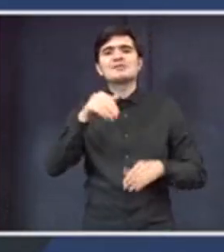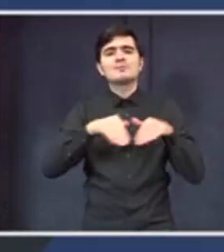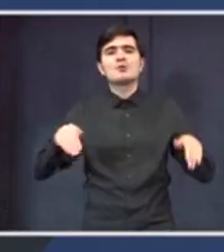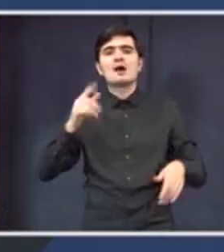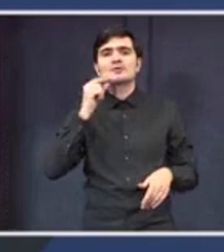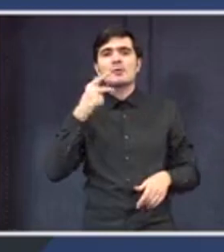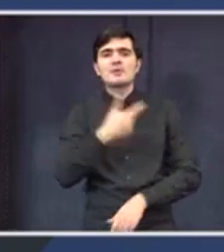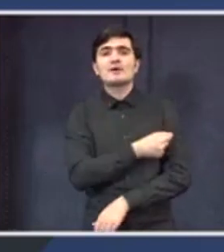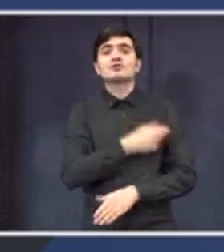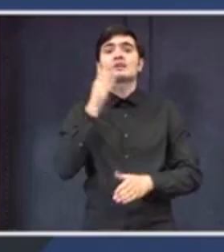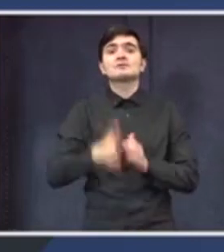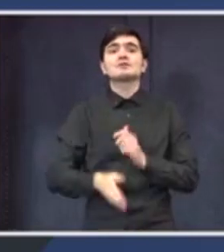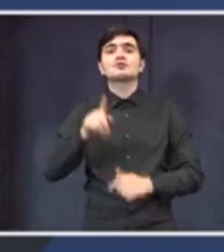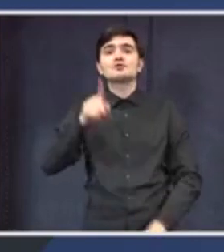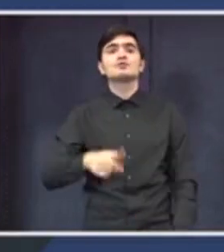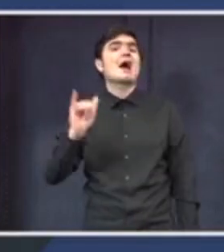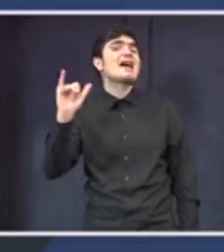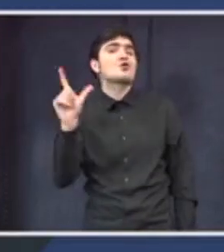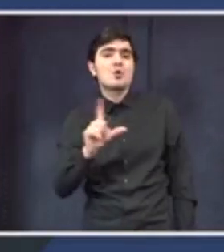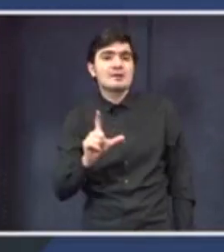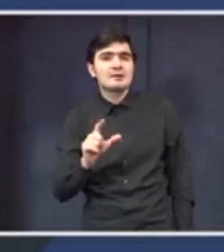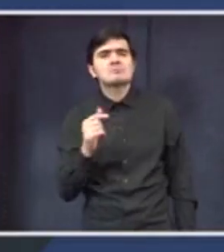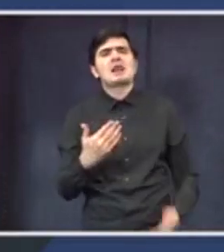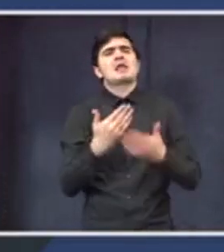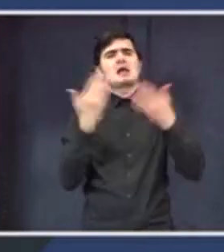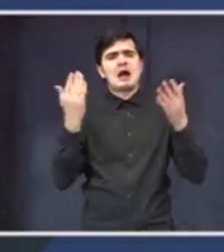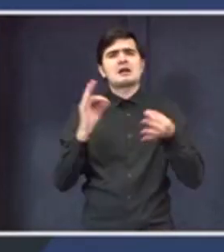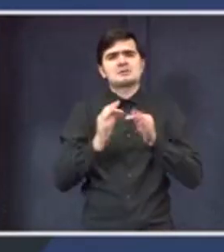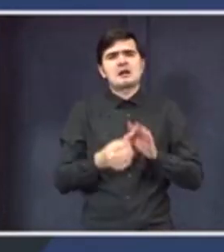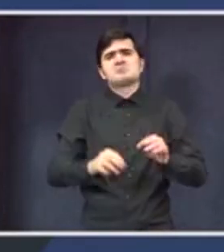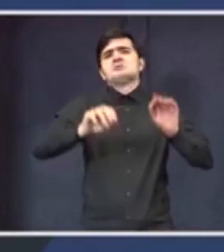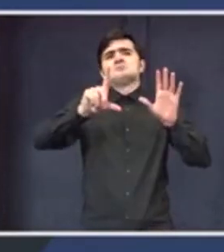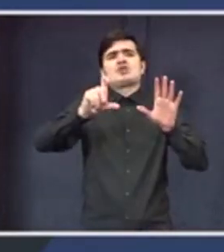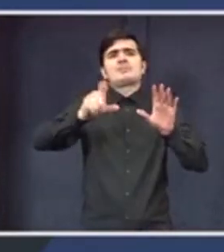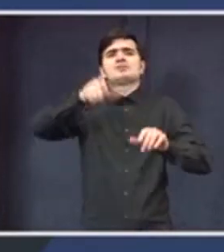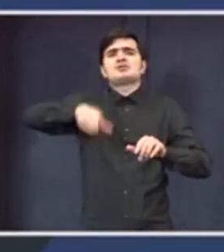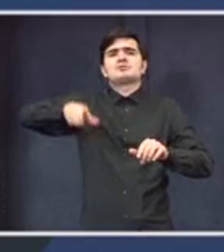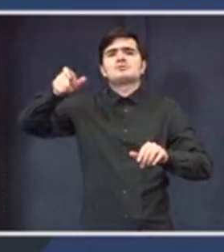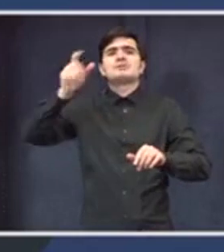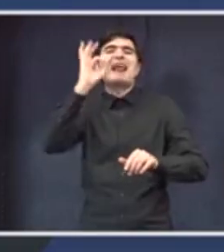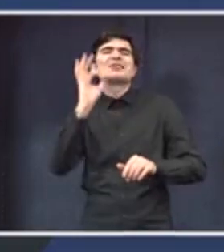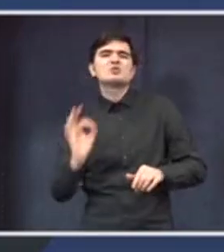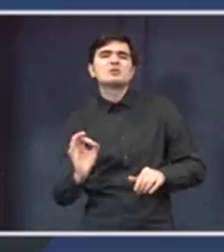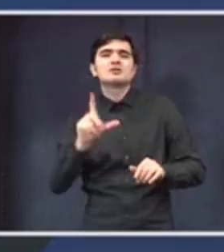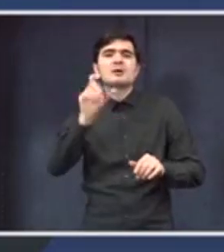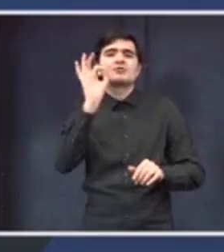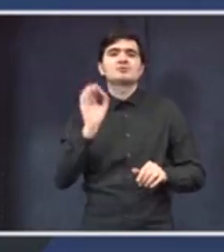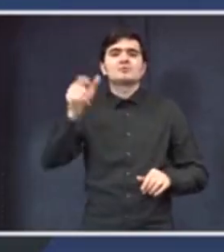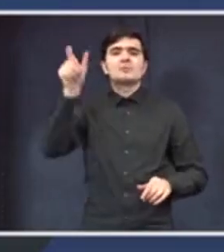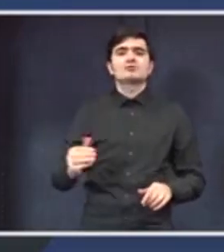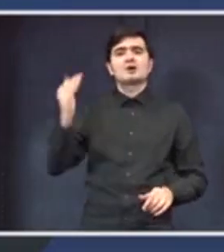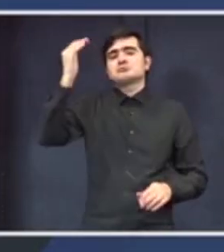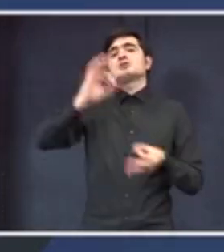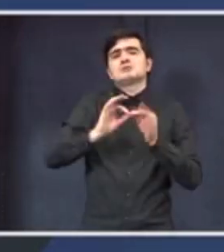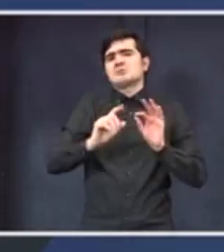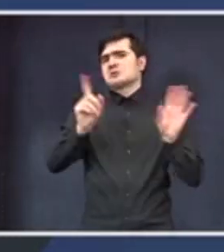sfârșitul lunii iulie, ceea ce clar arată, sunt 70% dintre persoane adulte și putem să vorbim clar de o